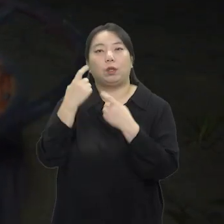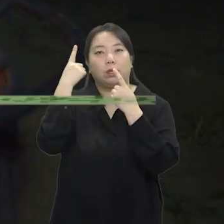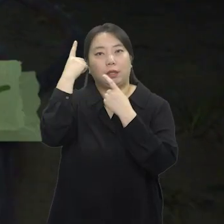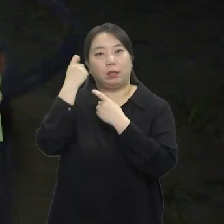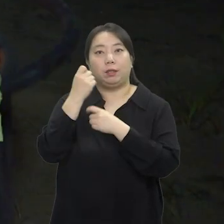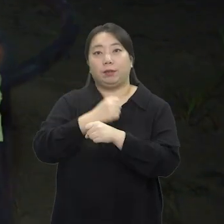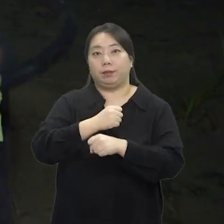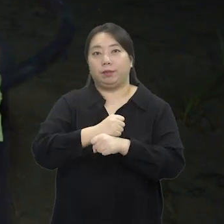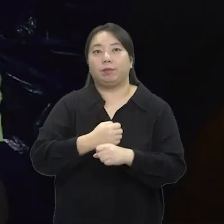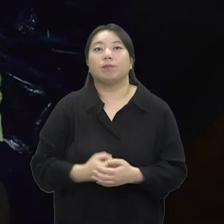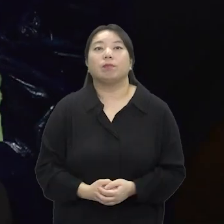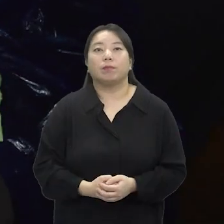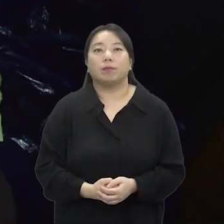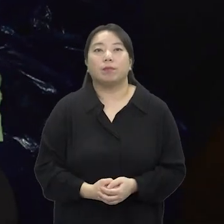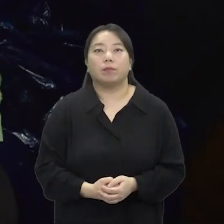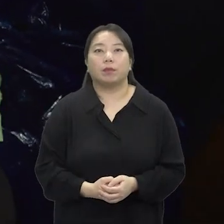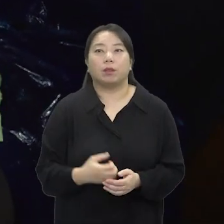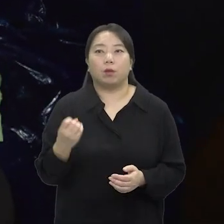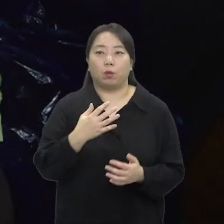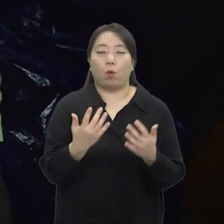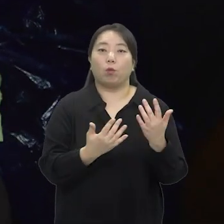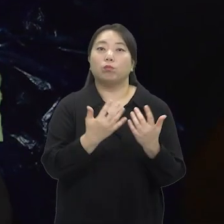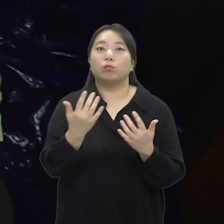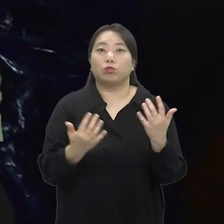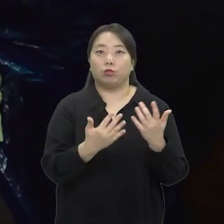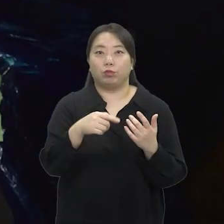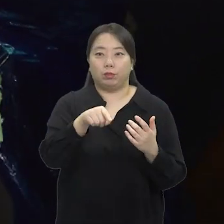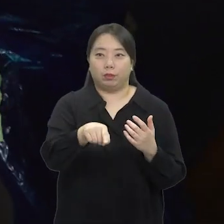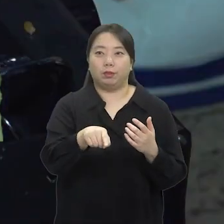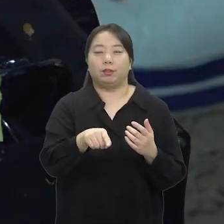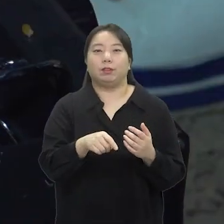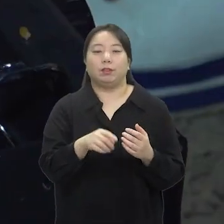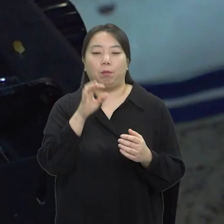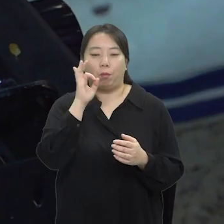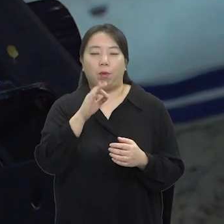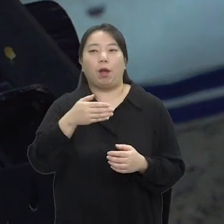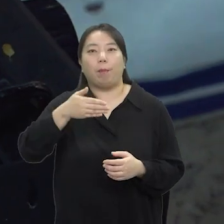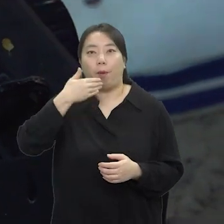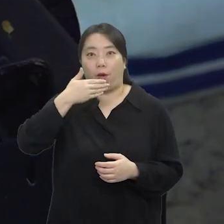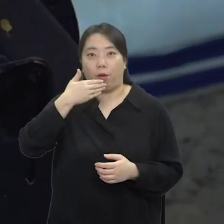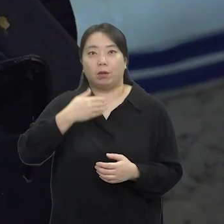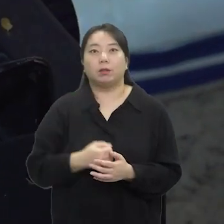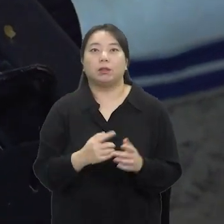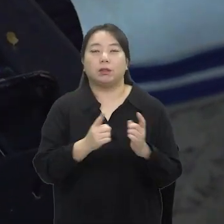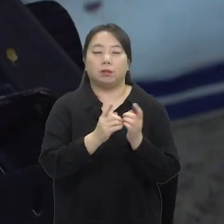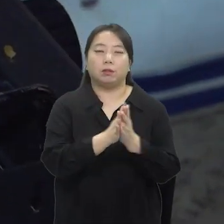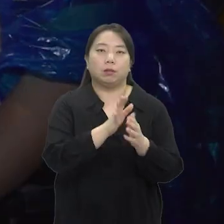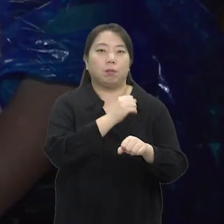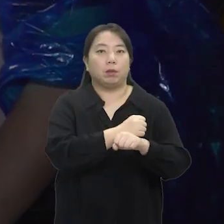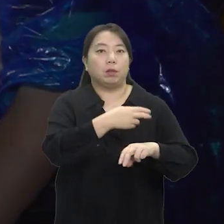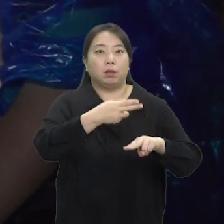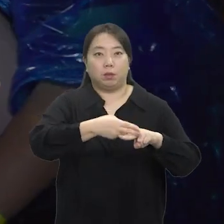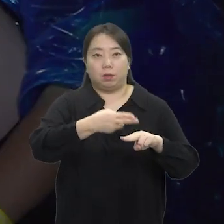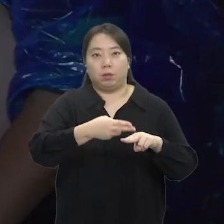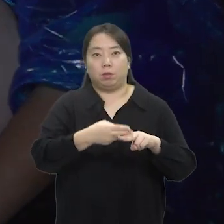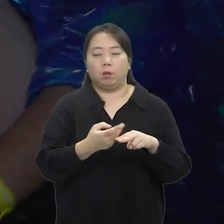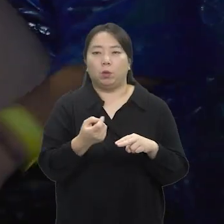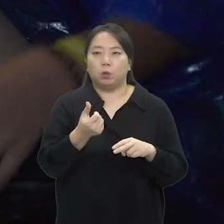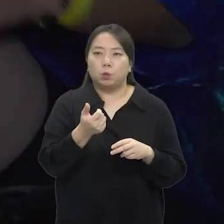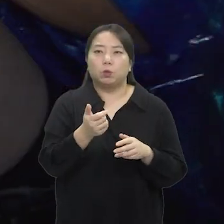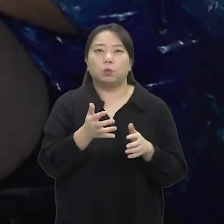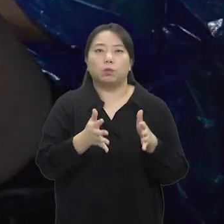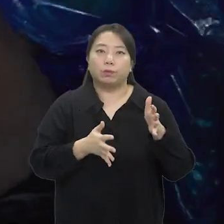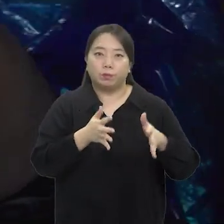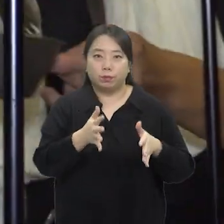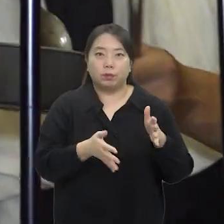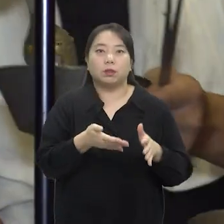캠핑의 또 다른 매력은 모닥불과 함께하는 먹방 아닐까요? 직접 만드는 요리들, 조금은